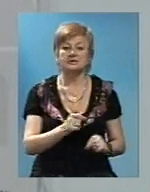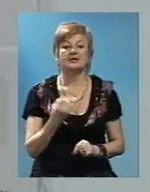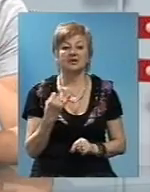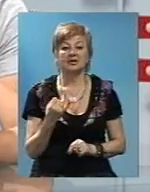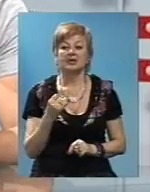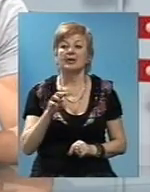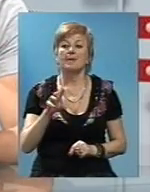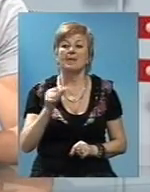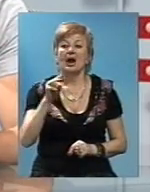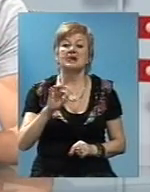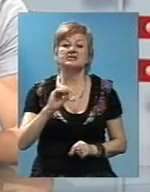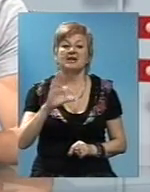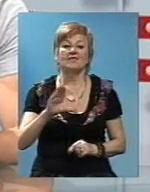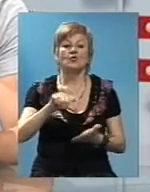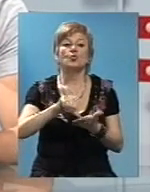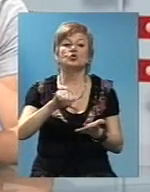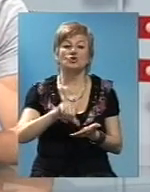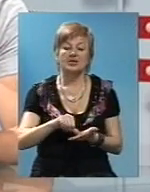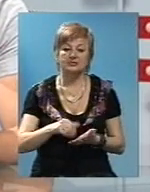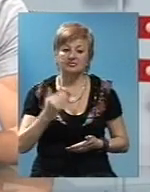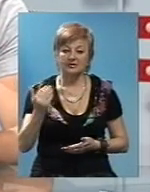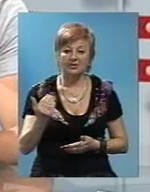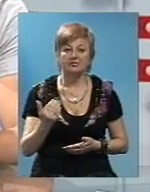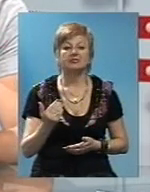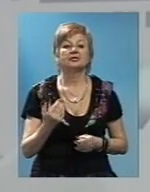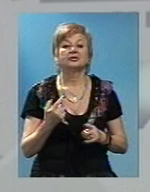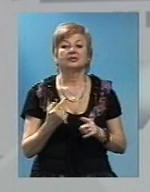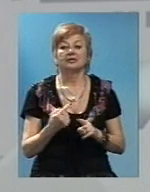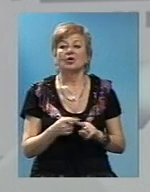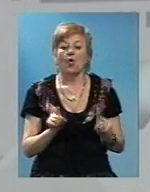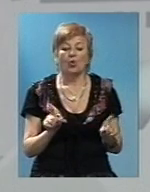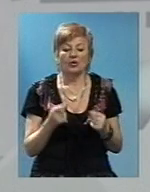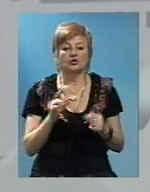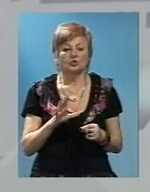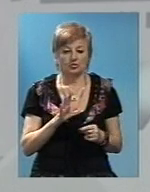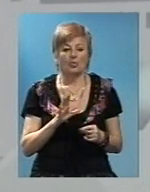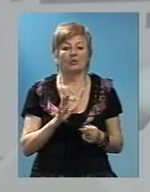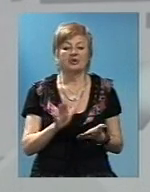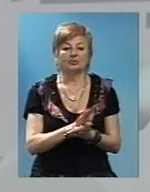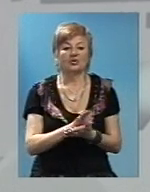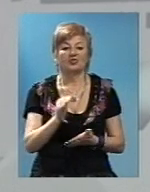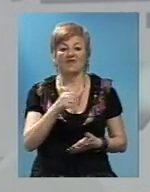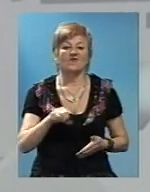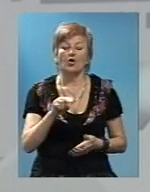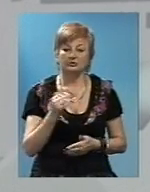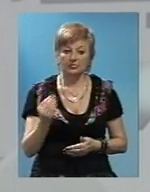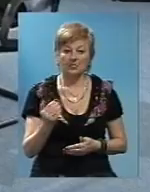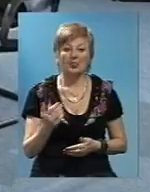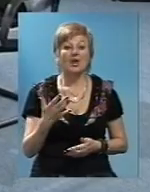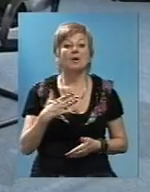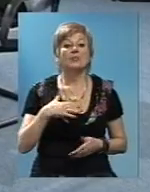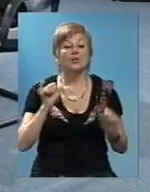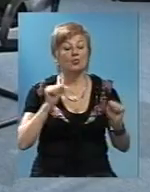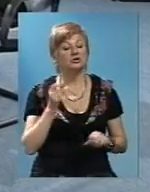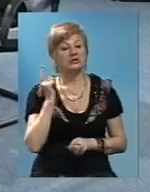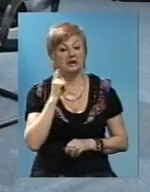Сергій Мальцев, учасник проєкту «Гірські котики», організованого благодійним фондом «Імпульс.UA». Нагадаю, нас також можуть